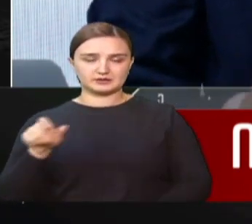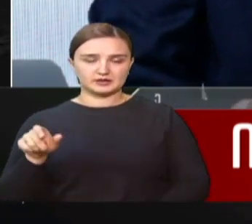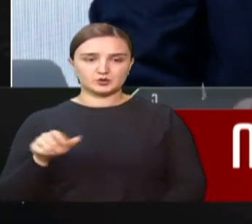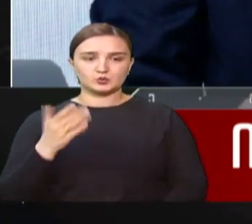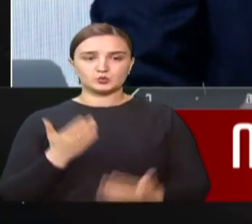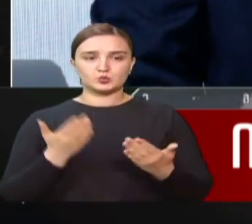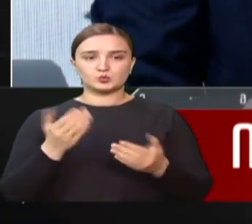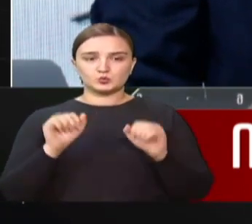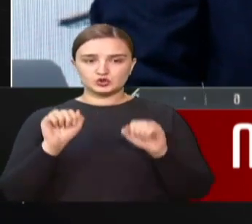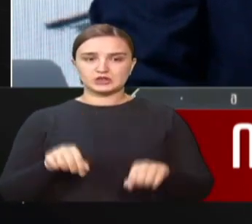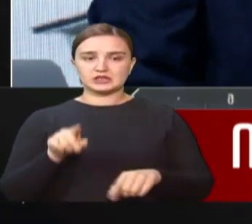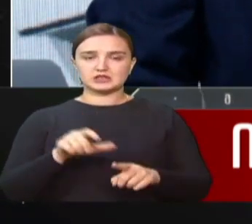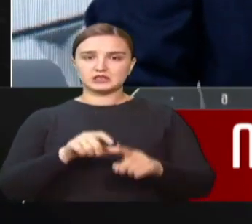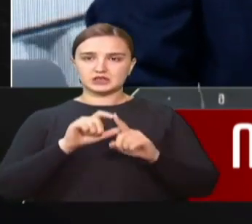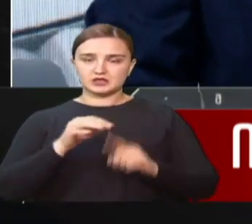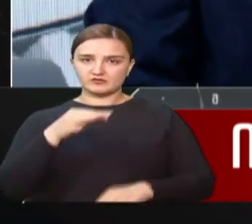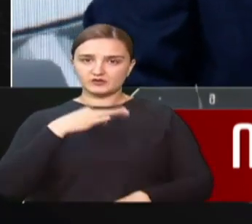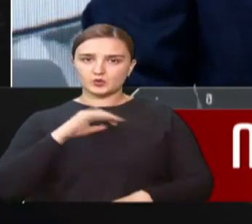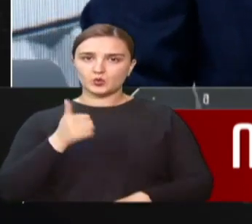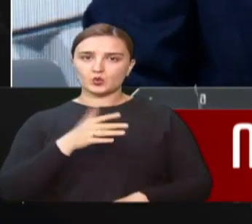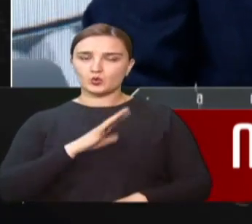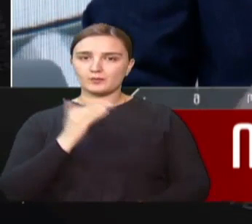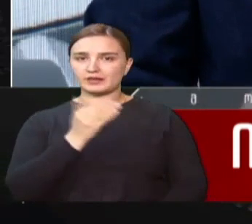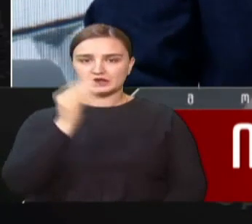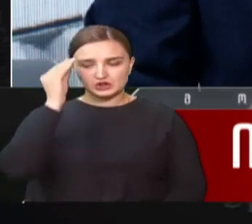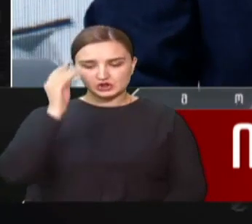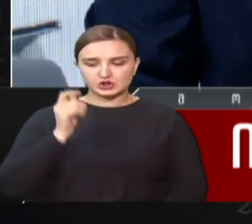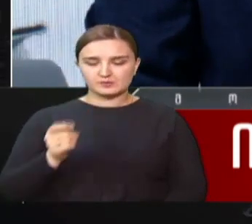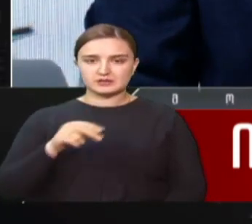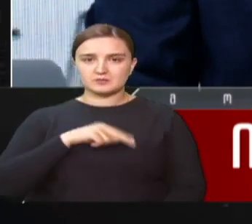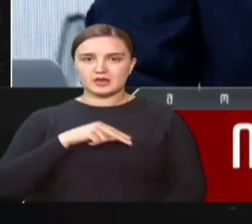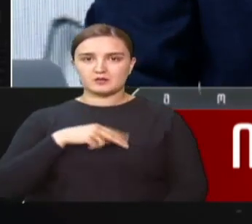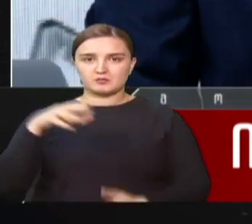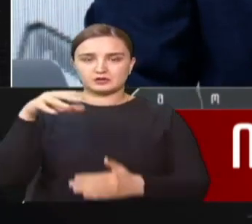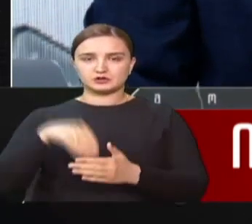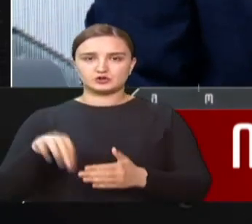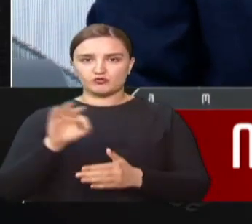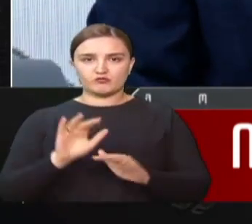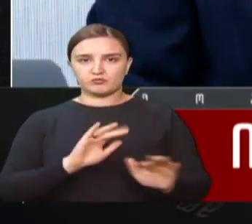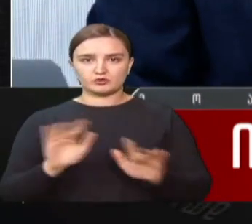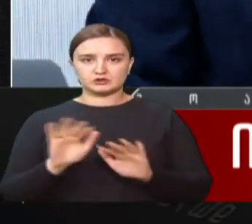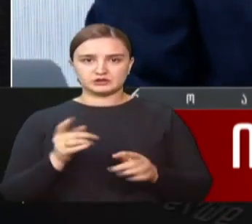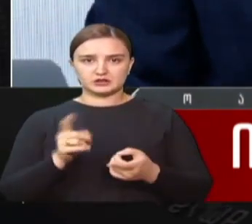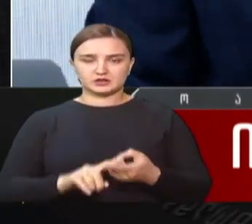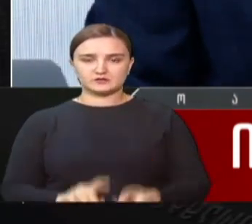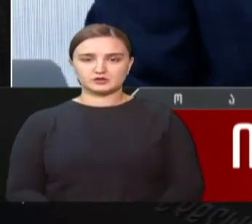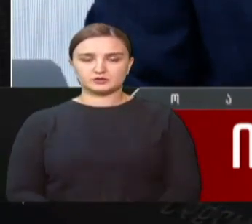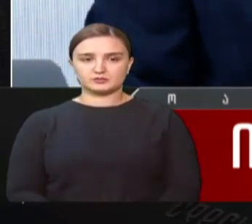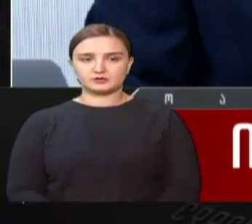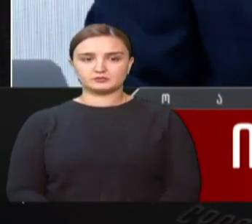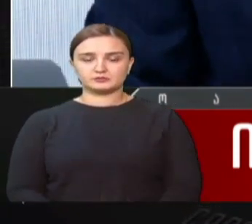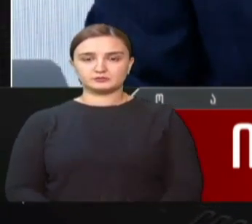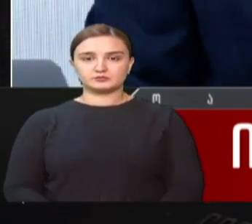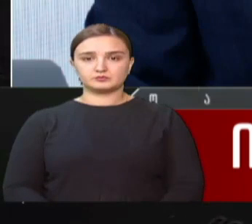თუ შეგიძლიათ რომ გითხრათ კონკრეტულად როგორი იყო მათი შეფასება საკანონმდებლო ორგანოში მიმდინარე პროცესთან დაკავშირებით.